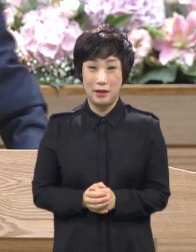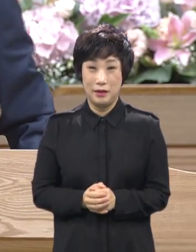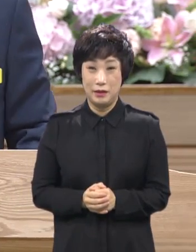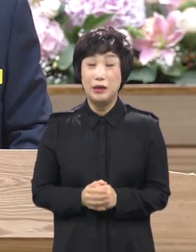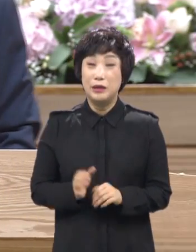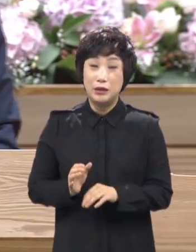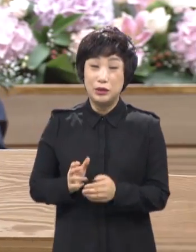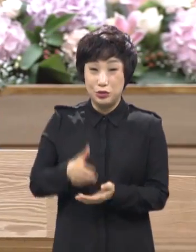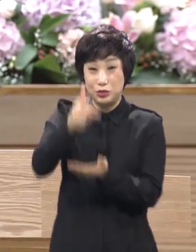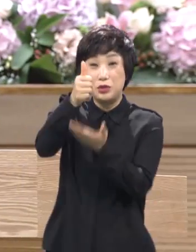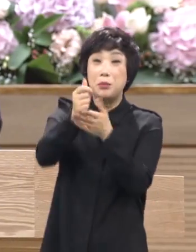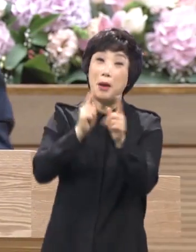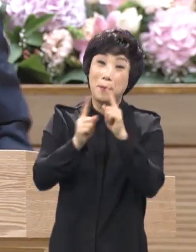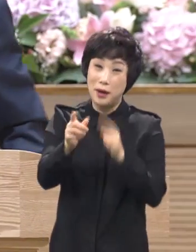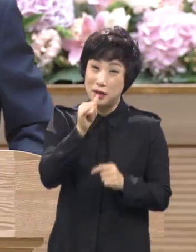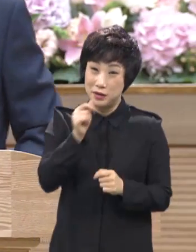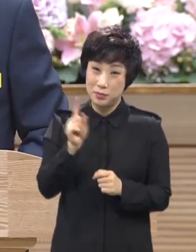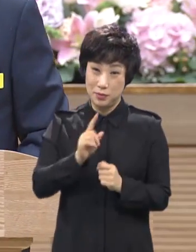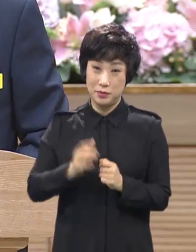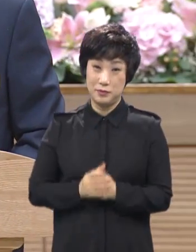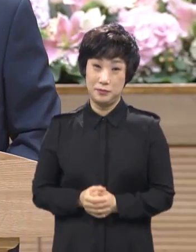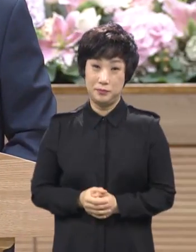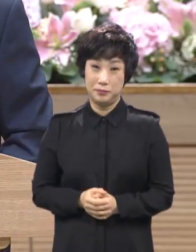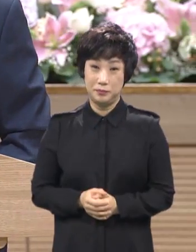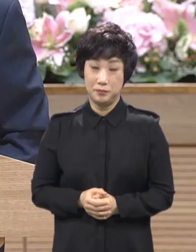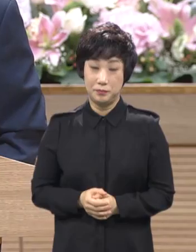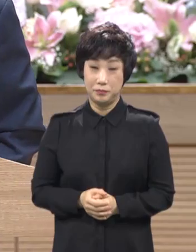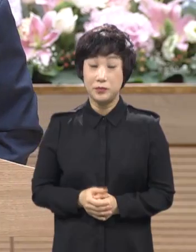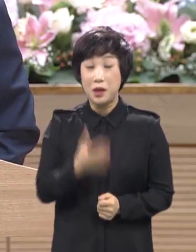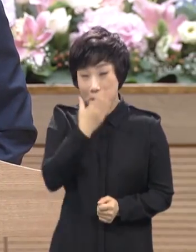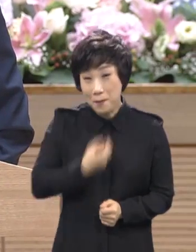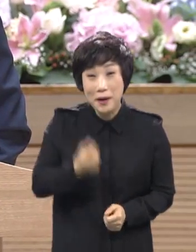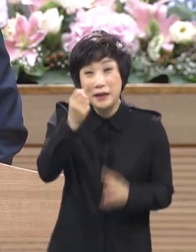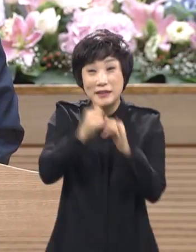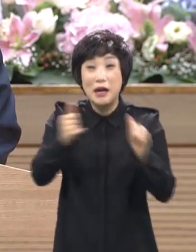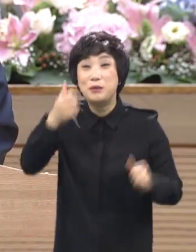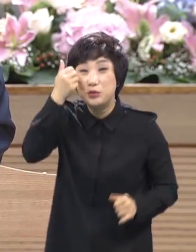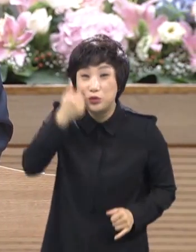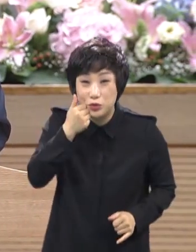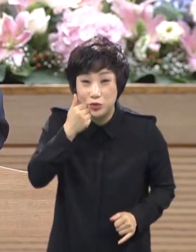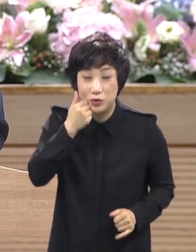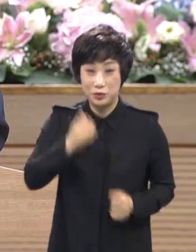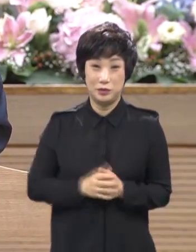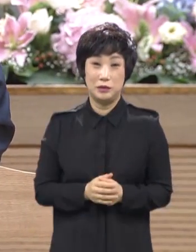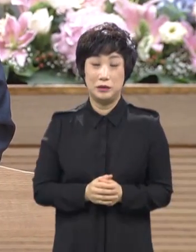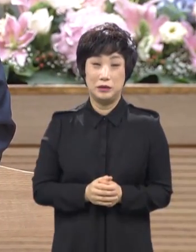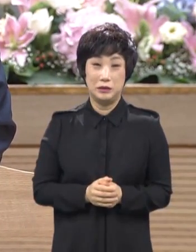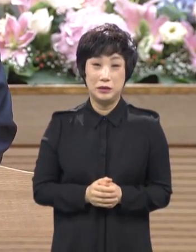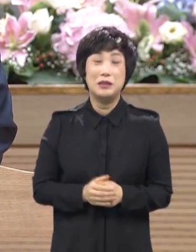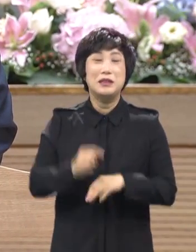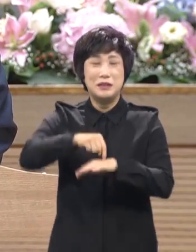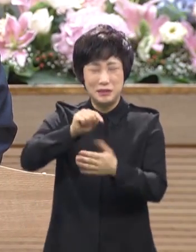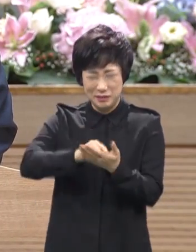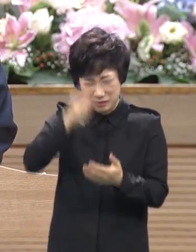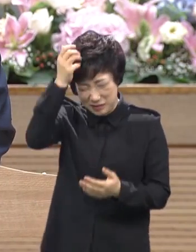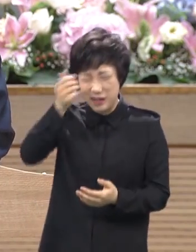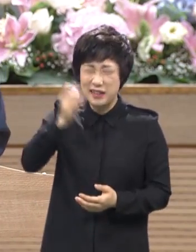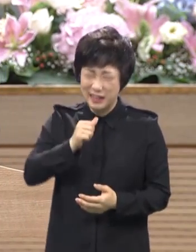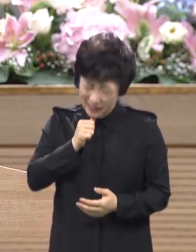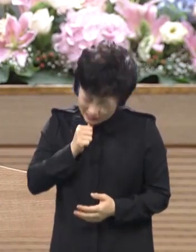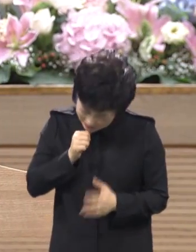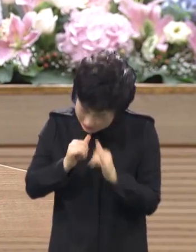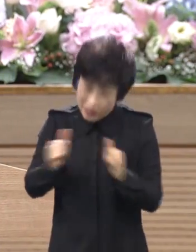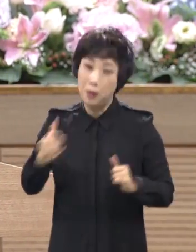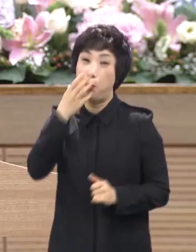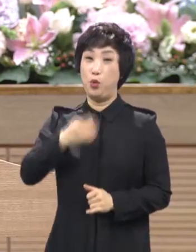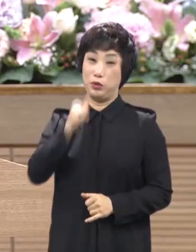그래서 우리 주님이 뭐라고 말씀하셨느냐? 복 있는 사람이 누구냐? 심령이 가난한